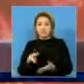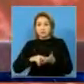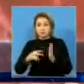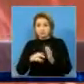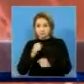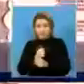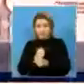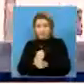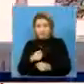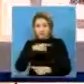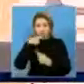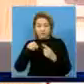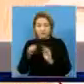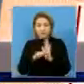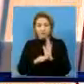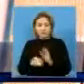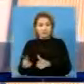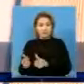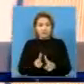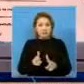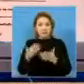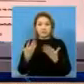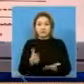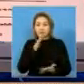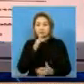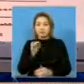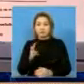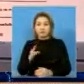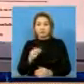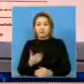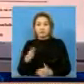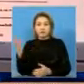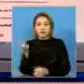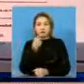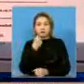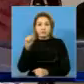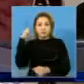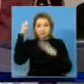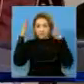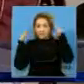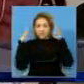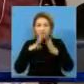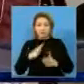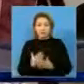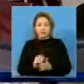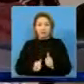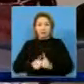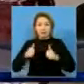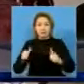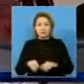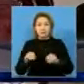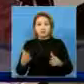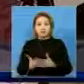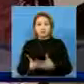жоспарлап отыр. Бизнес жобасы дайын. Жалпы қазіргі кезде Айнұр Есеналиеваның ұтымды идеяларына жол ашық. Мемлекеттің қолдауы